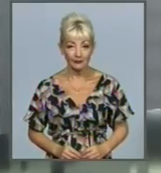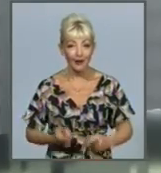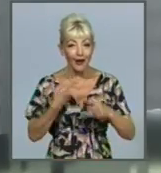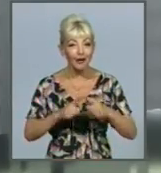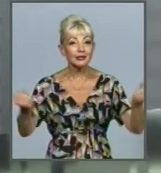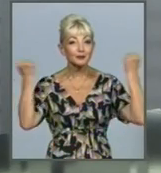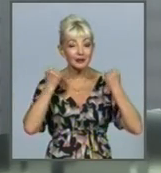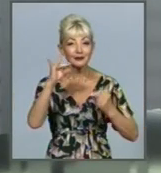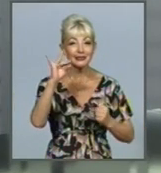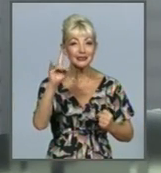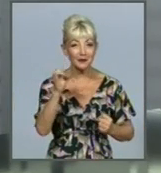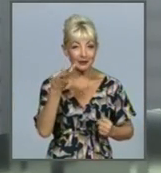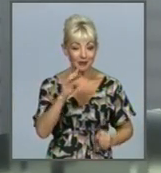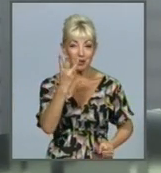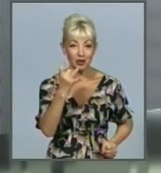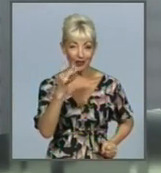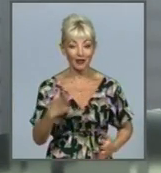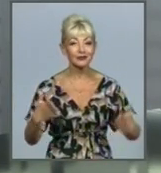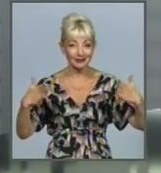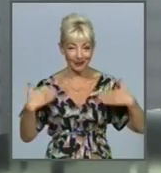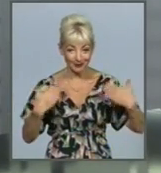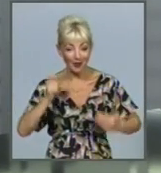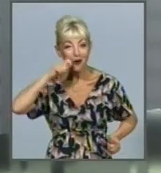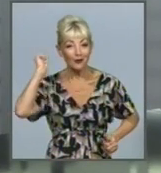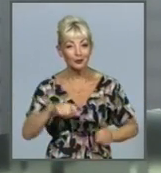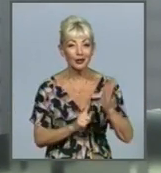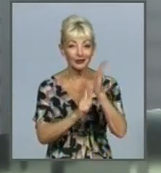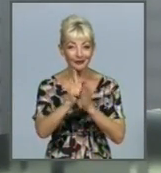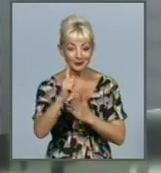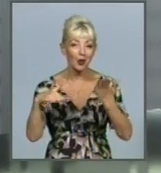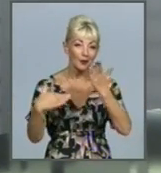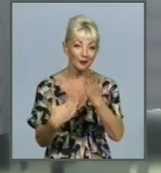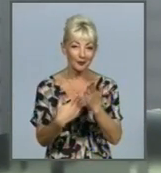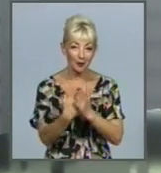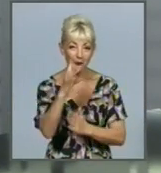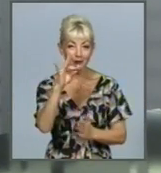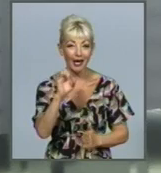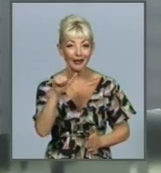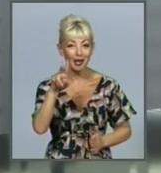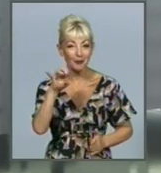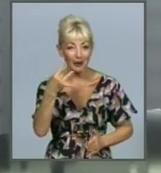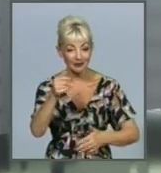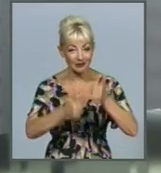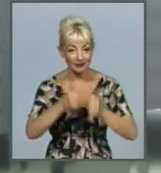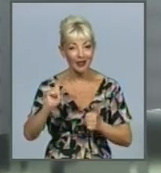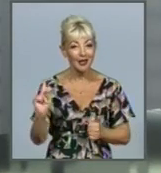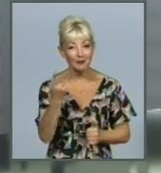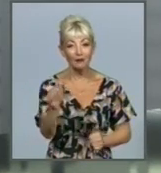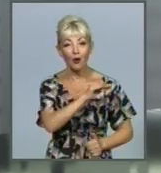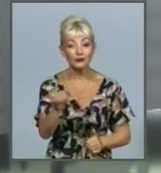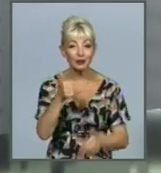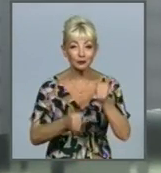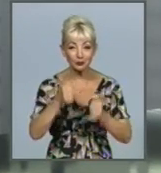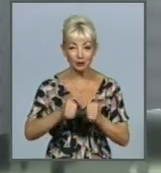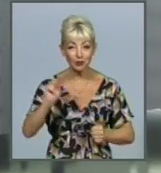Это спортивное известие в студии Александр Шариков. Здравствуйте. В Украине стартовал новый регбийный сезон. Первым официальным турниром